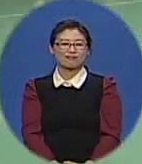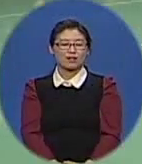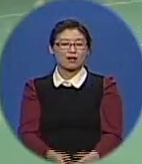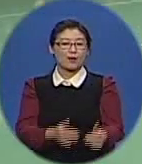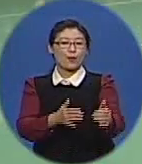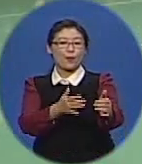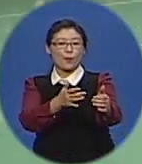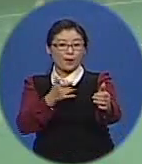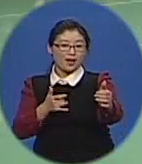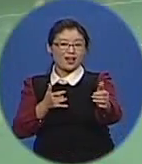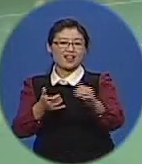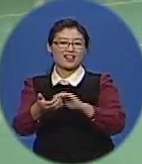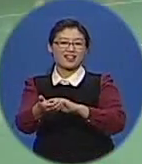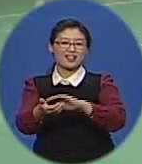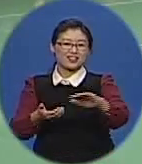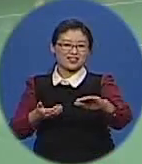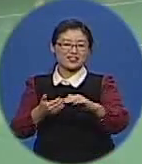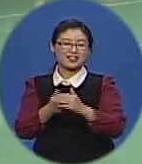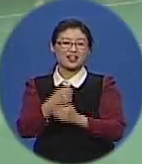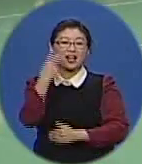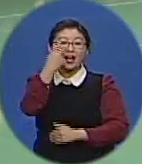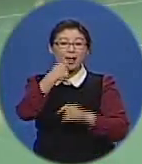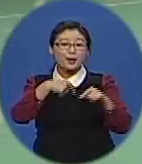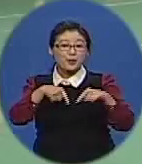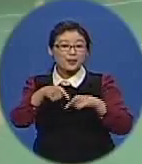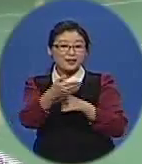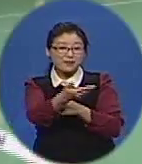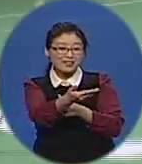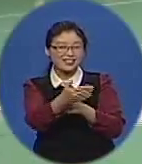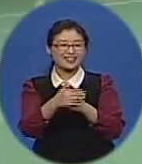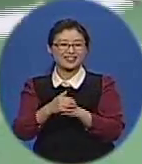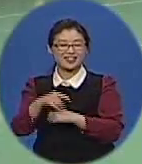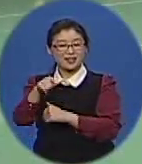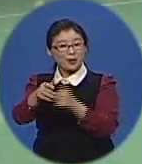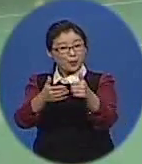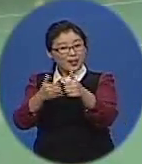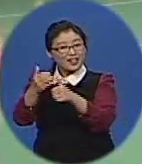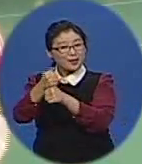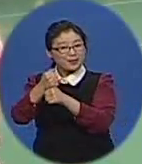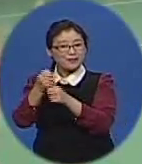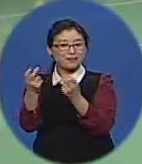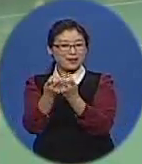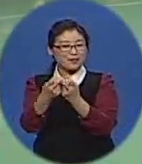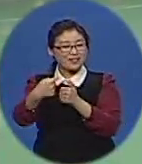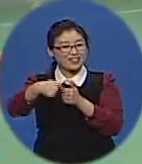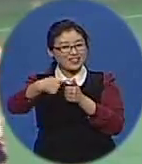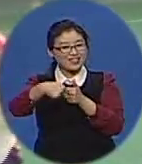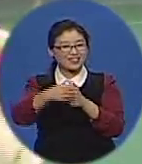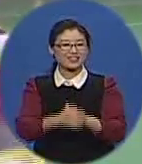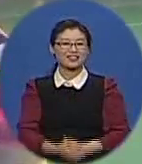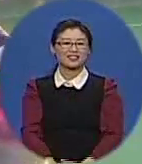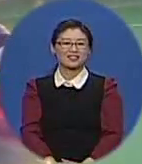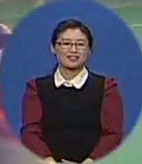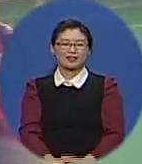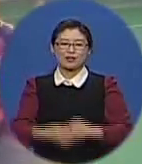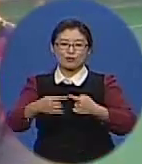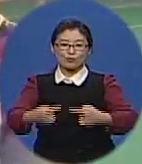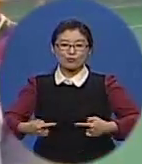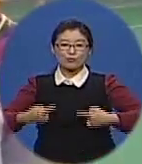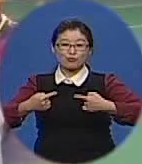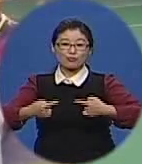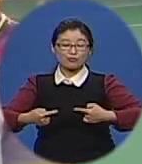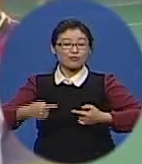전에 간단하게 우리 감독님이 뭐 잡는 법 이런 것 좀 알려주십시오. 네. 자, 일단은 그 휠체어